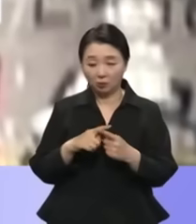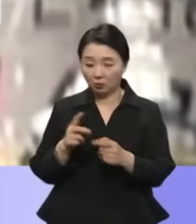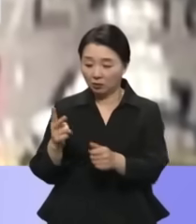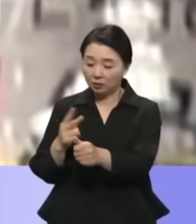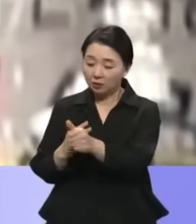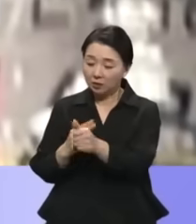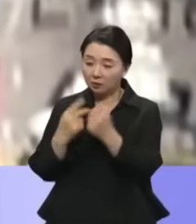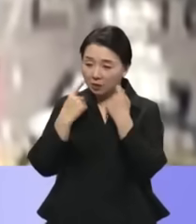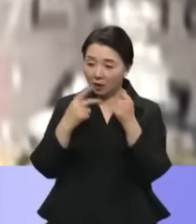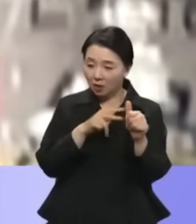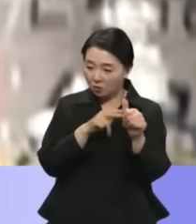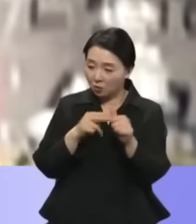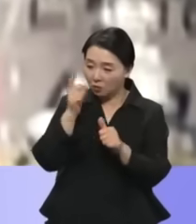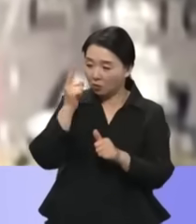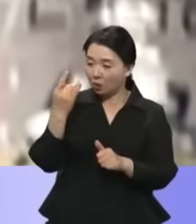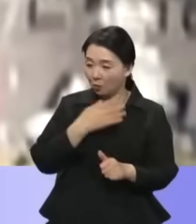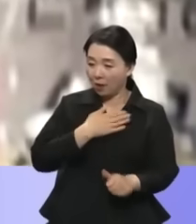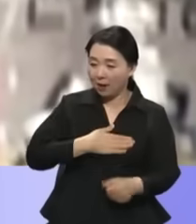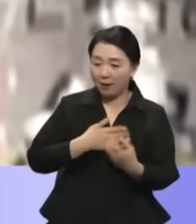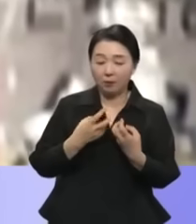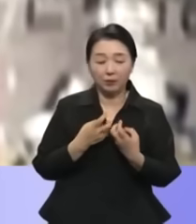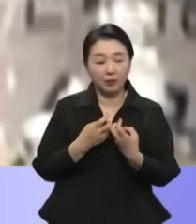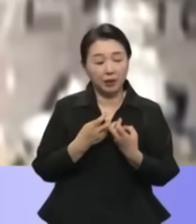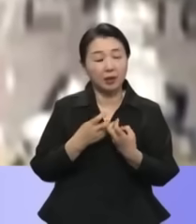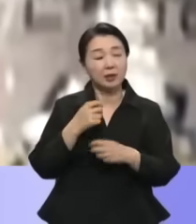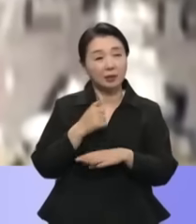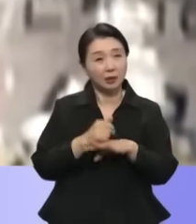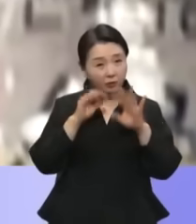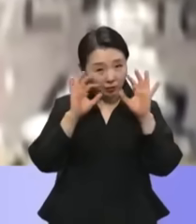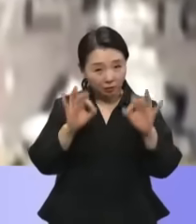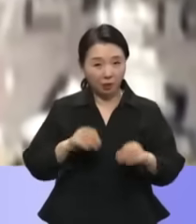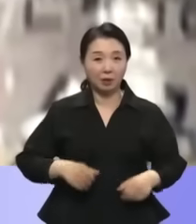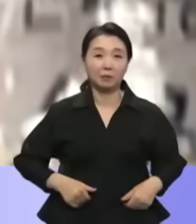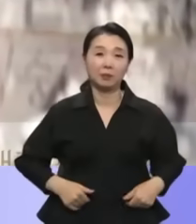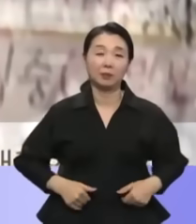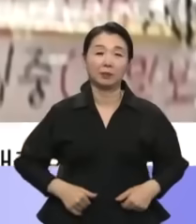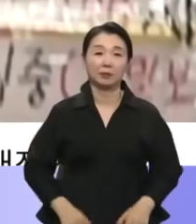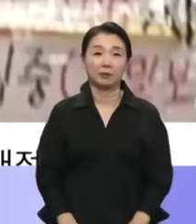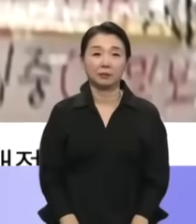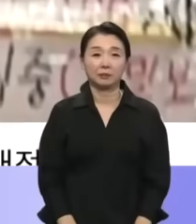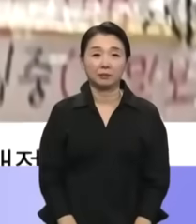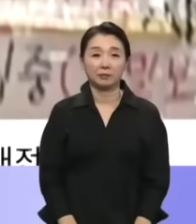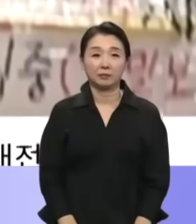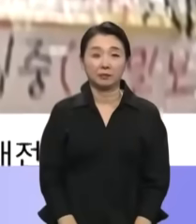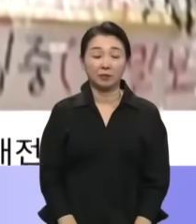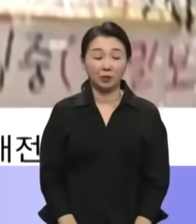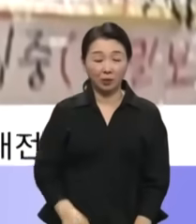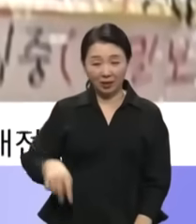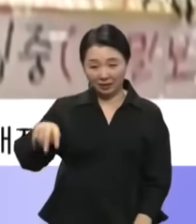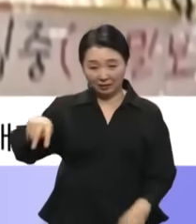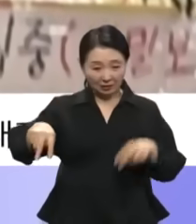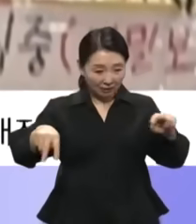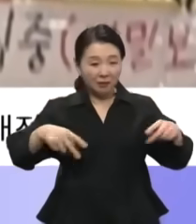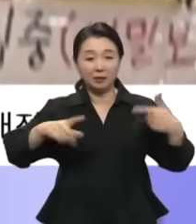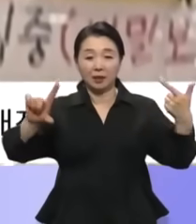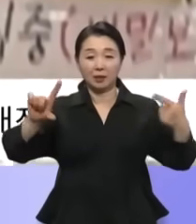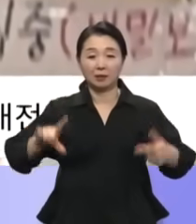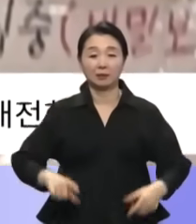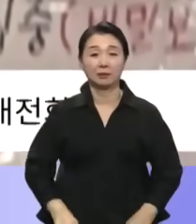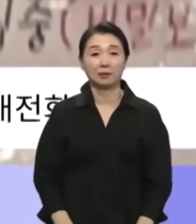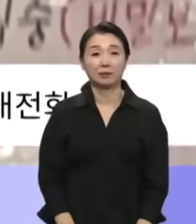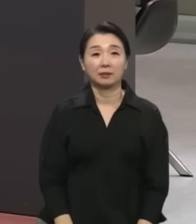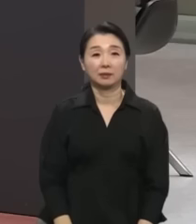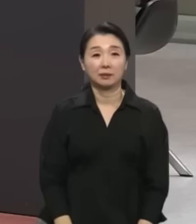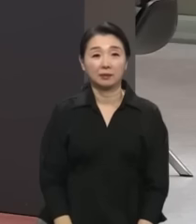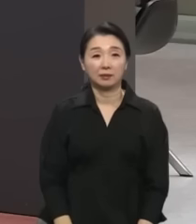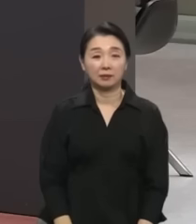사항이나 연락처를 알게 됐는지도 추후에 한번 좀 살펴봐야 될 필요가 있을 것 같습니다 각자의 주장이 좀 다른 거 같아요음 그 특히 이제